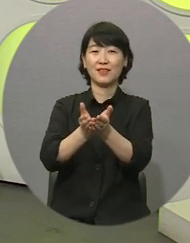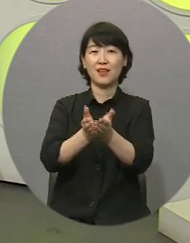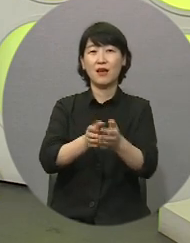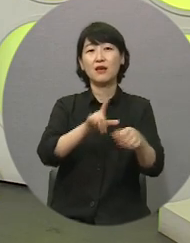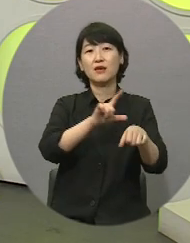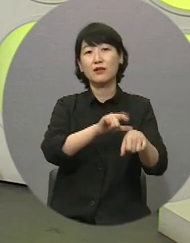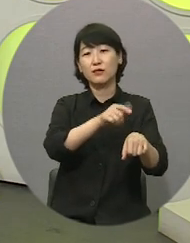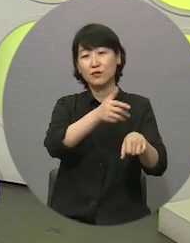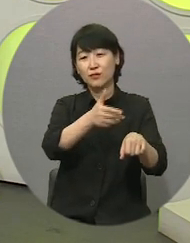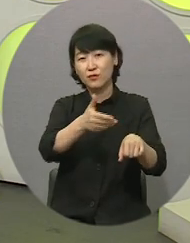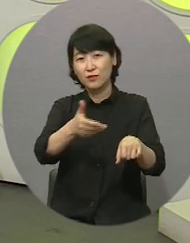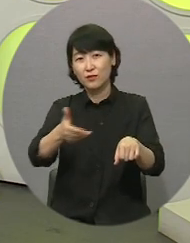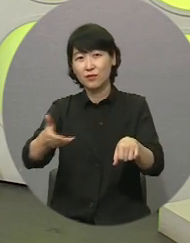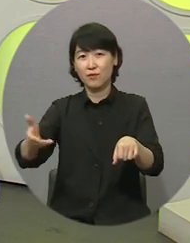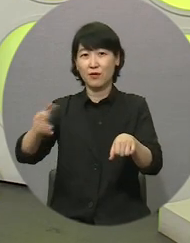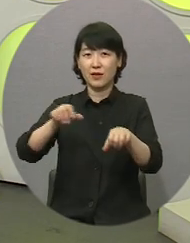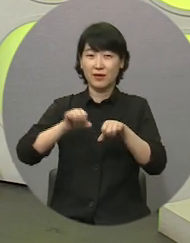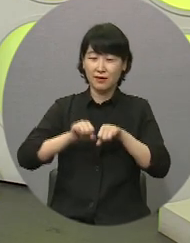세월에 너를